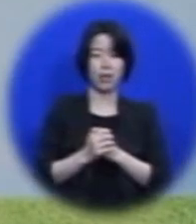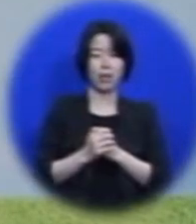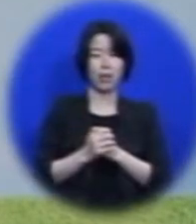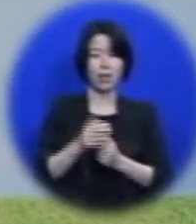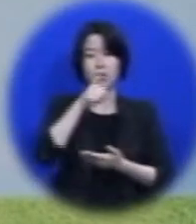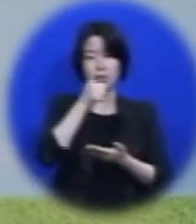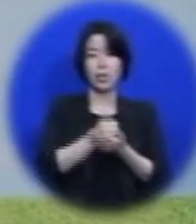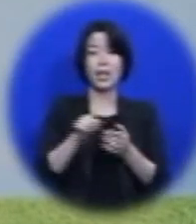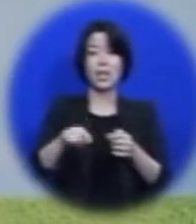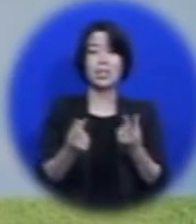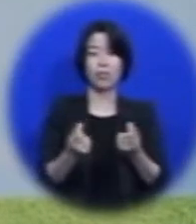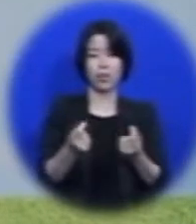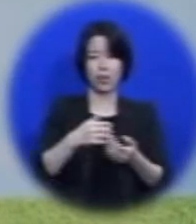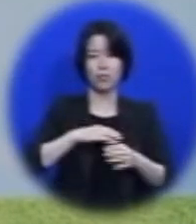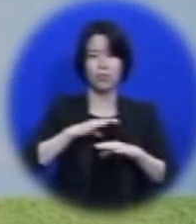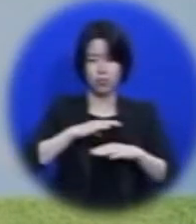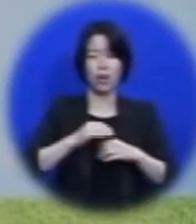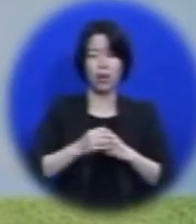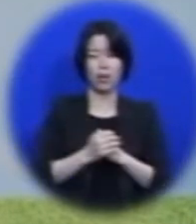이렇게 무섭습니다. 그런데